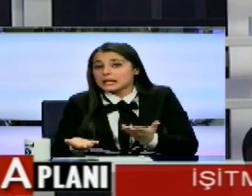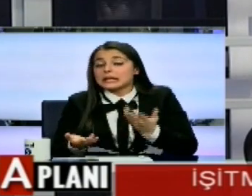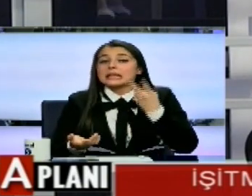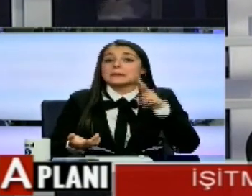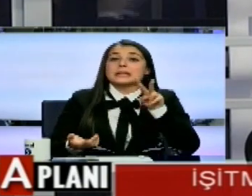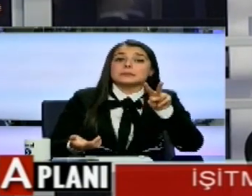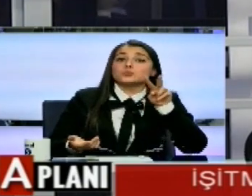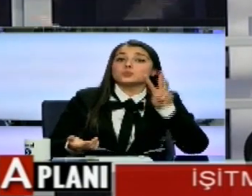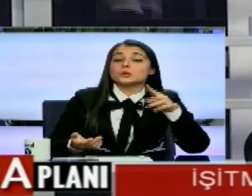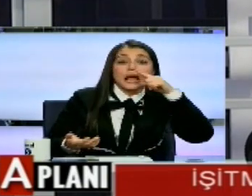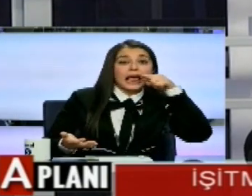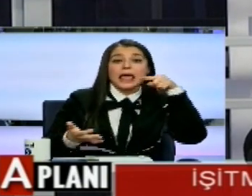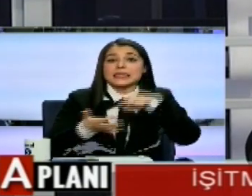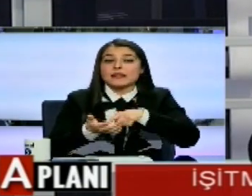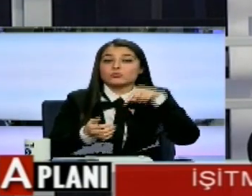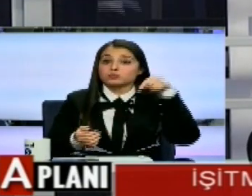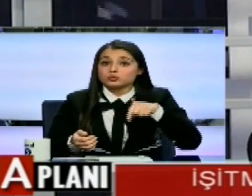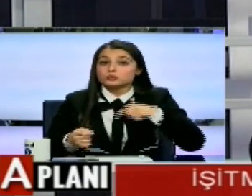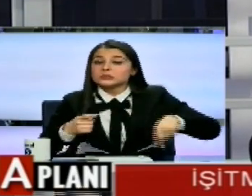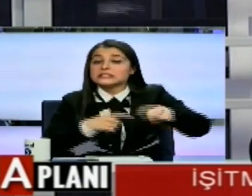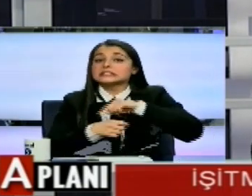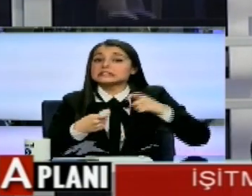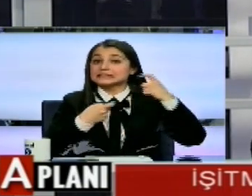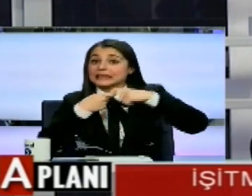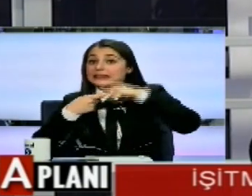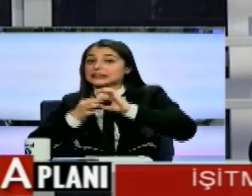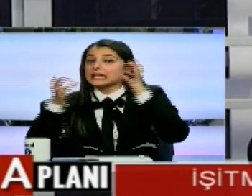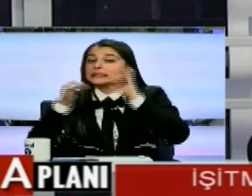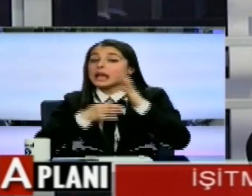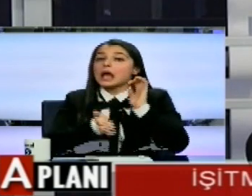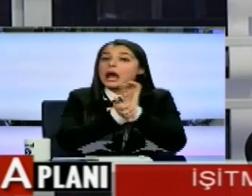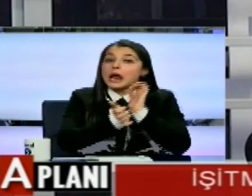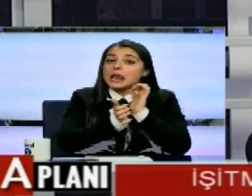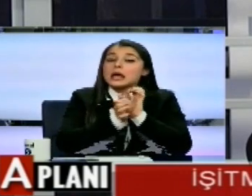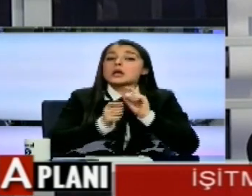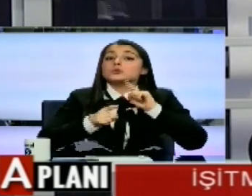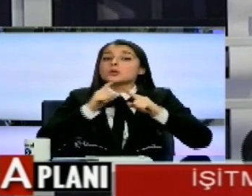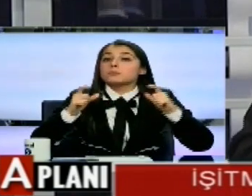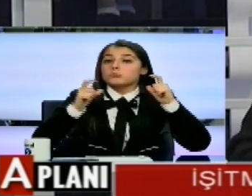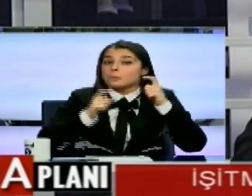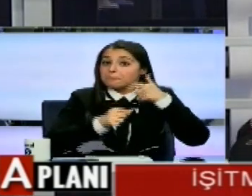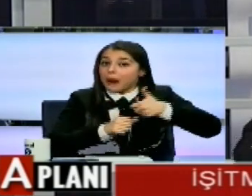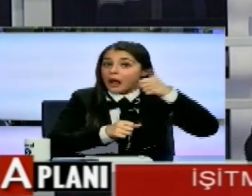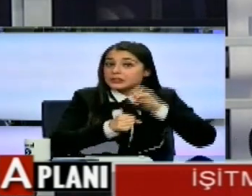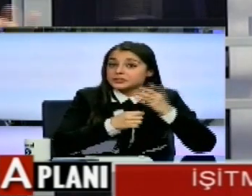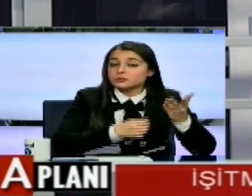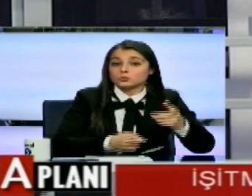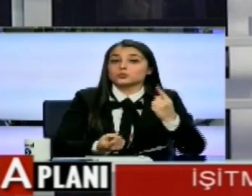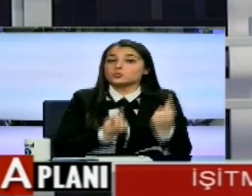2023 hedeflerinde bana göre bunlarla da ilgili sosyal politikaların üretilmesi